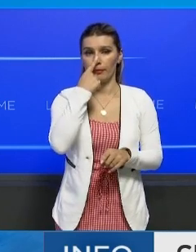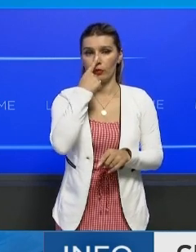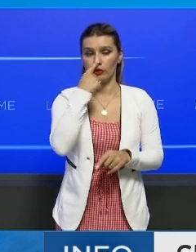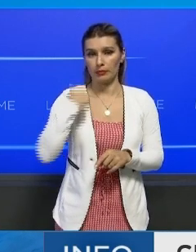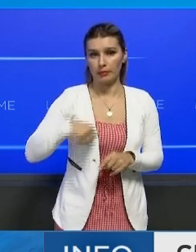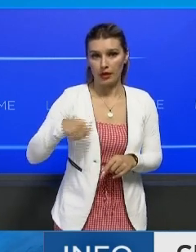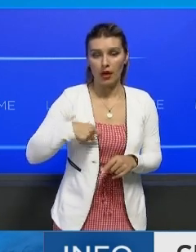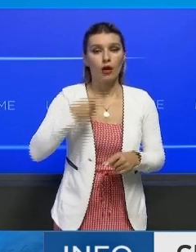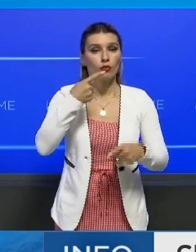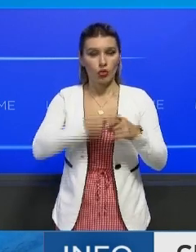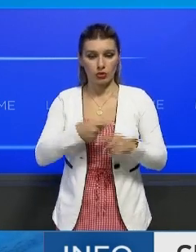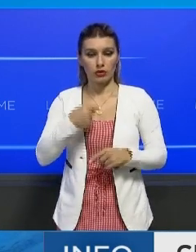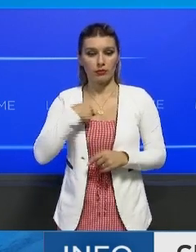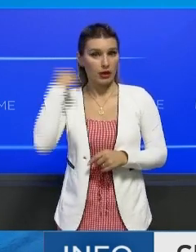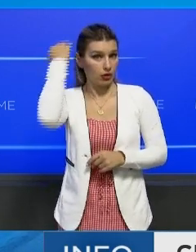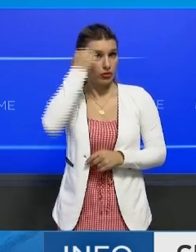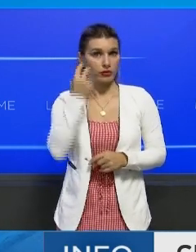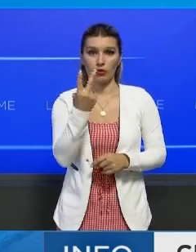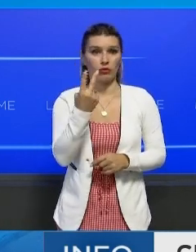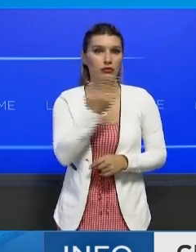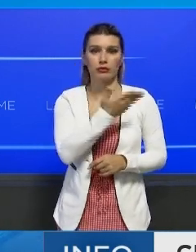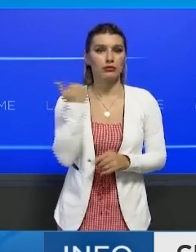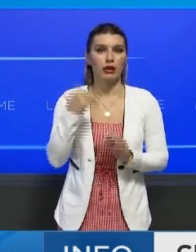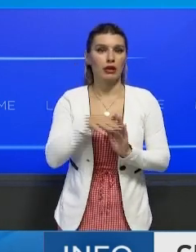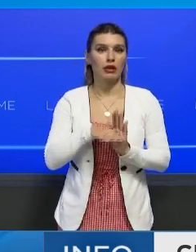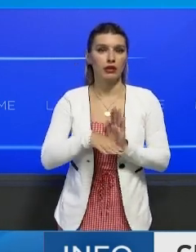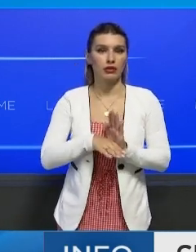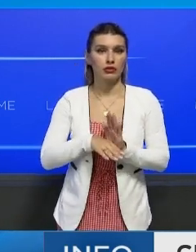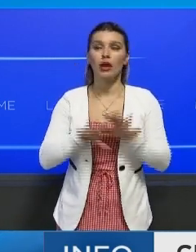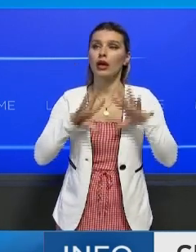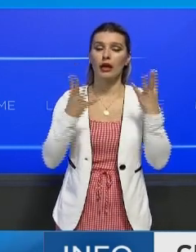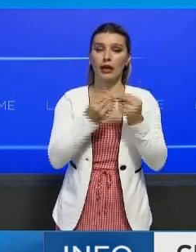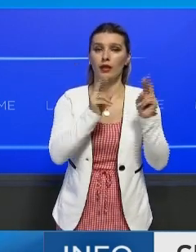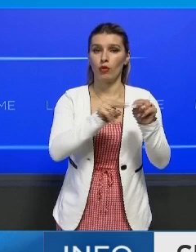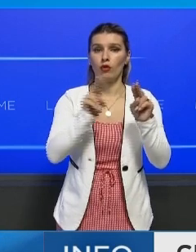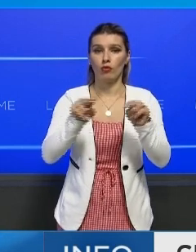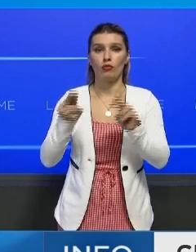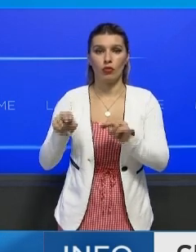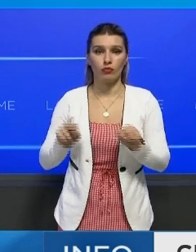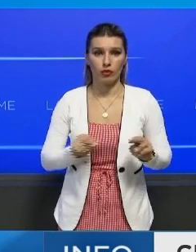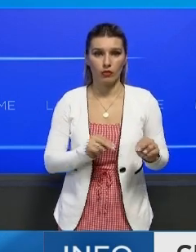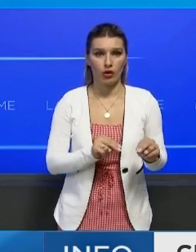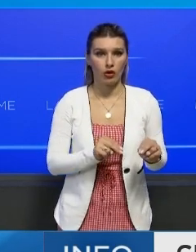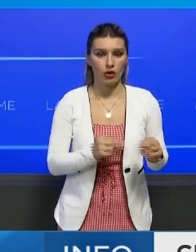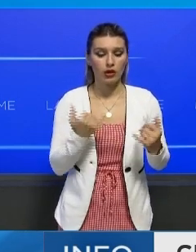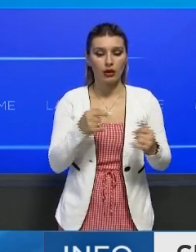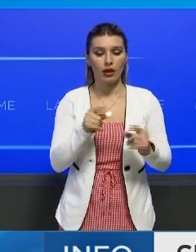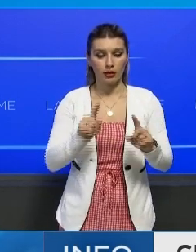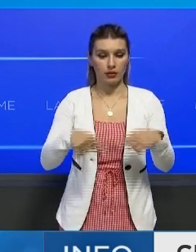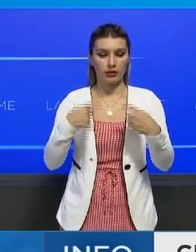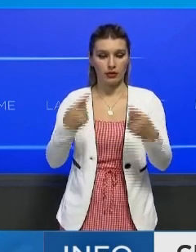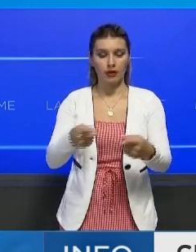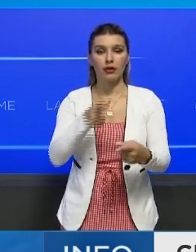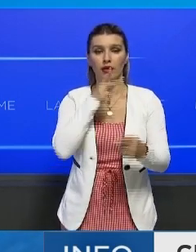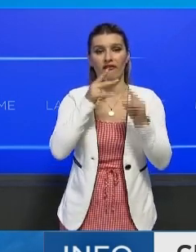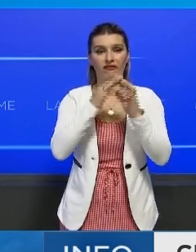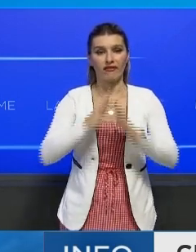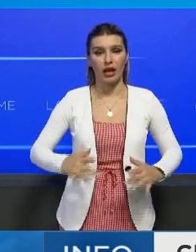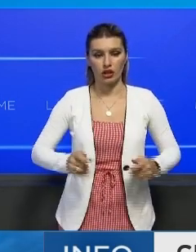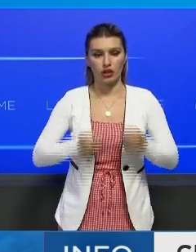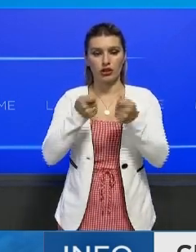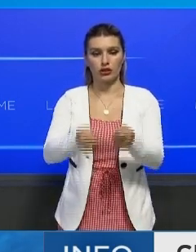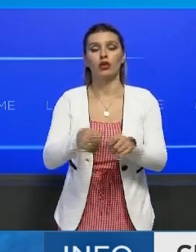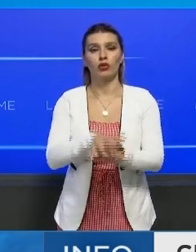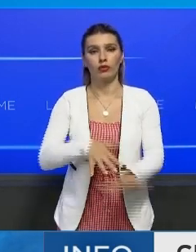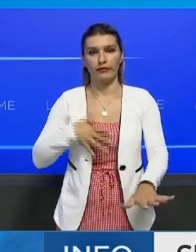kemi ligje për këte, këte do t'a bëjmë. Edhe këto do t'a rëzojmë ne seancën vjeshtore të kuvendit